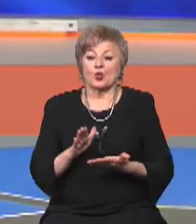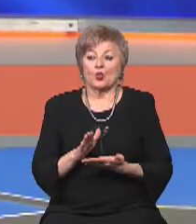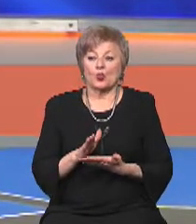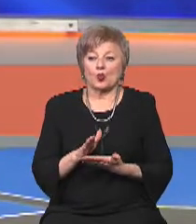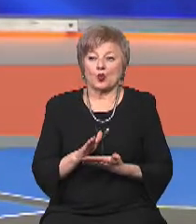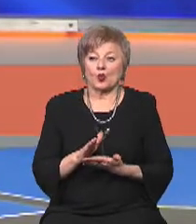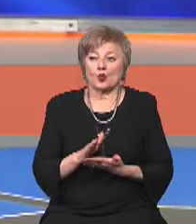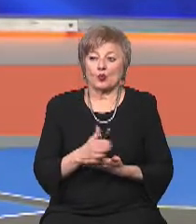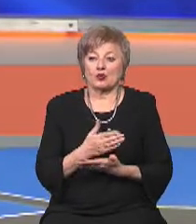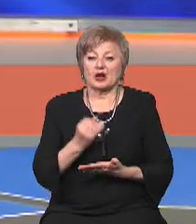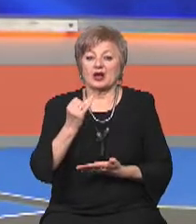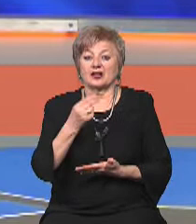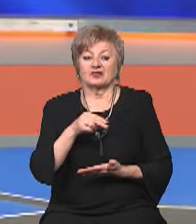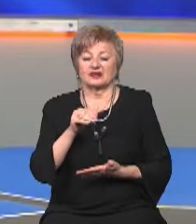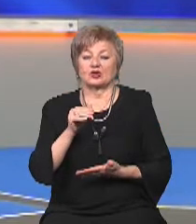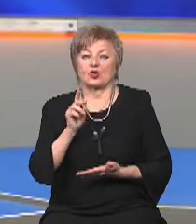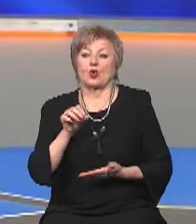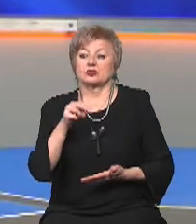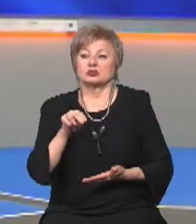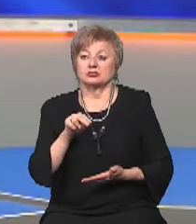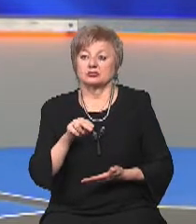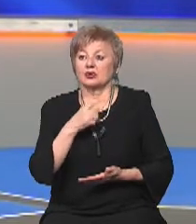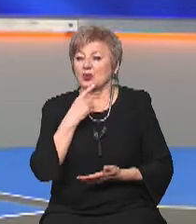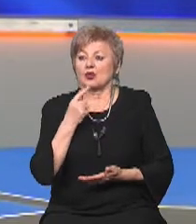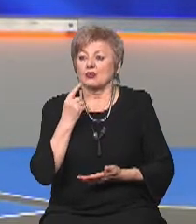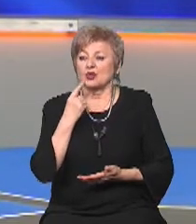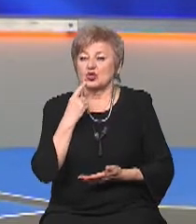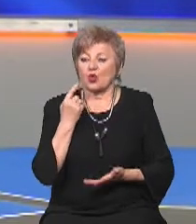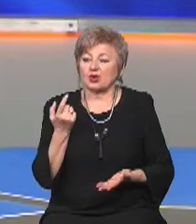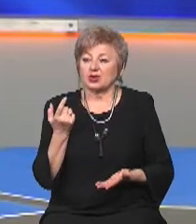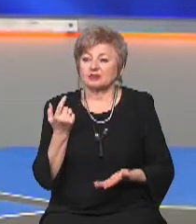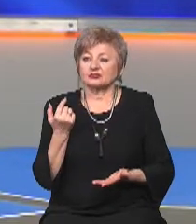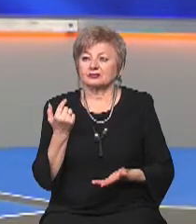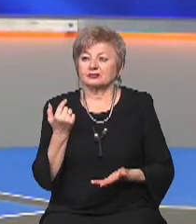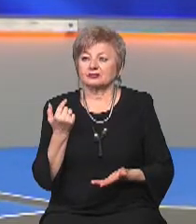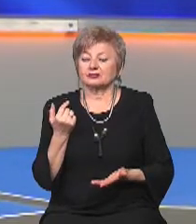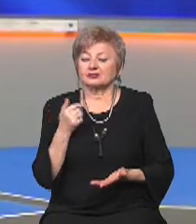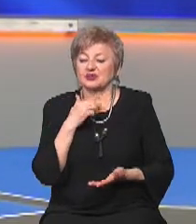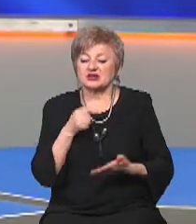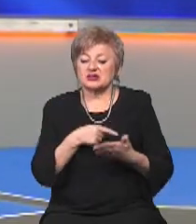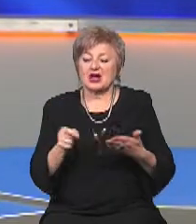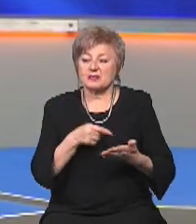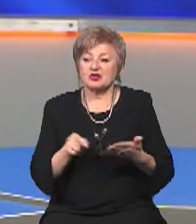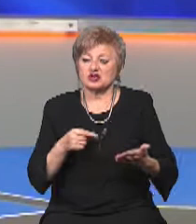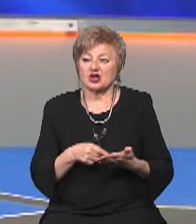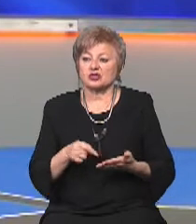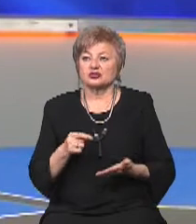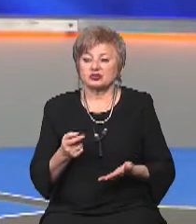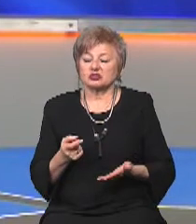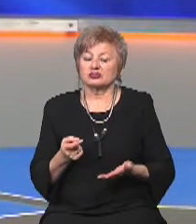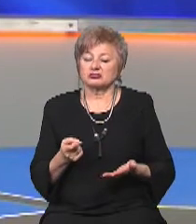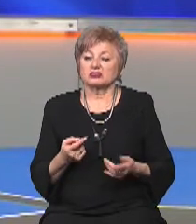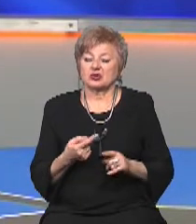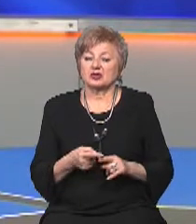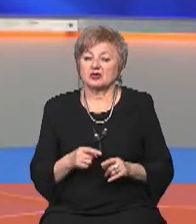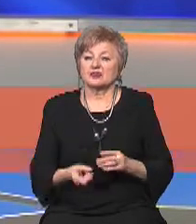ж ідентифікаційний код, тому що він дуже багато визивав зауважень, що люди надають свою власну